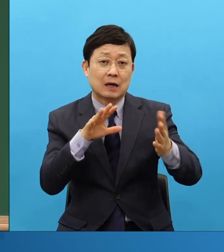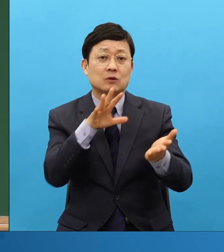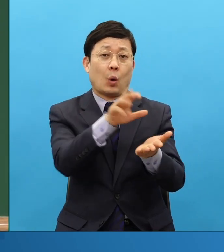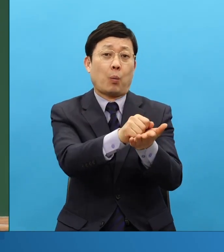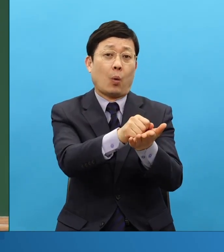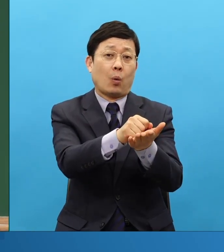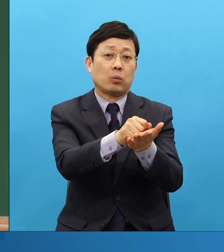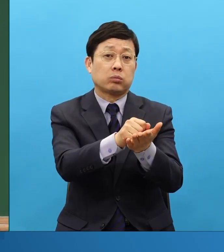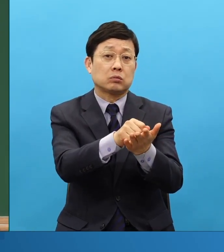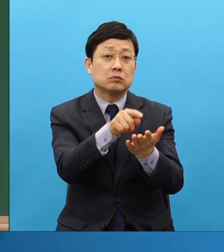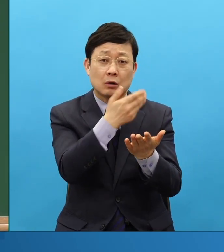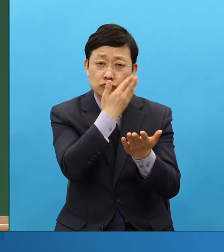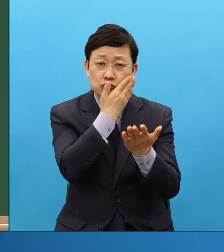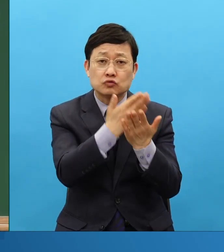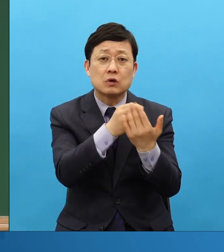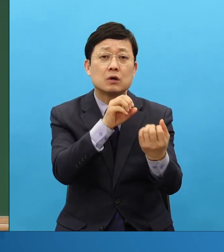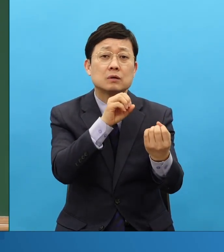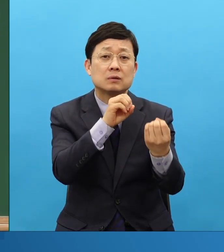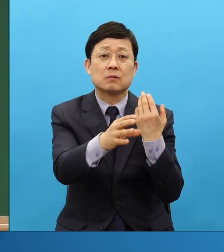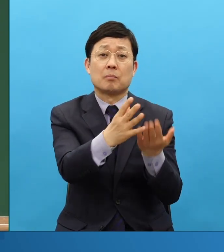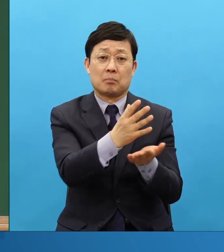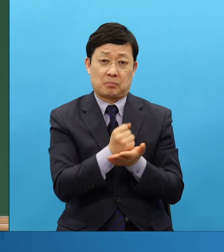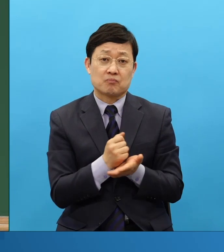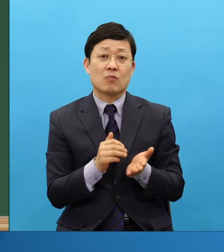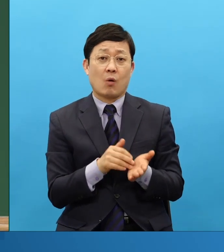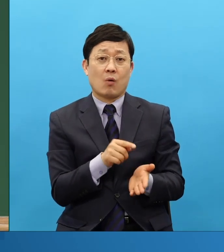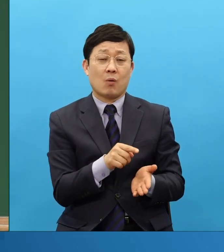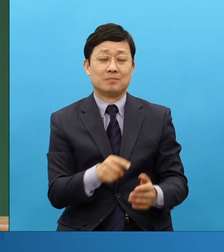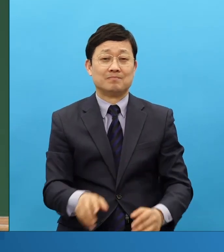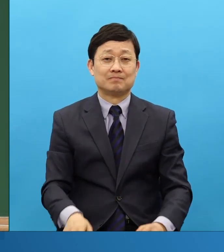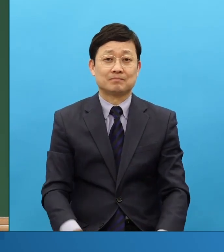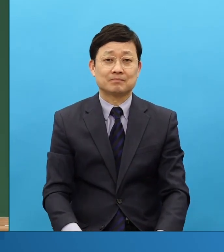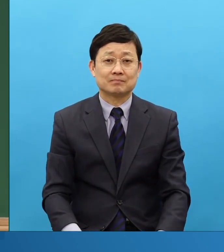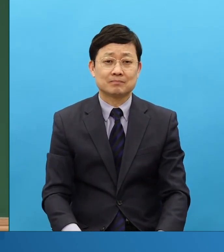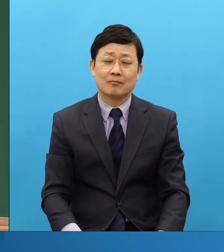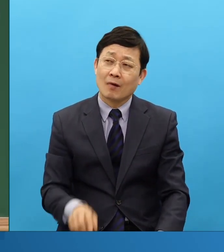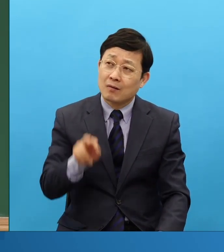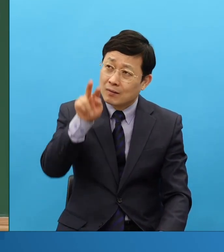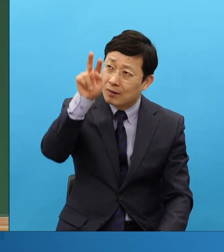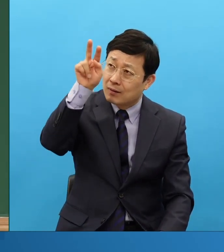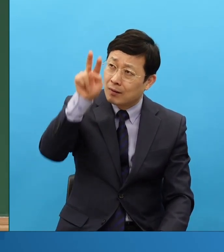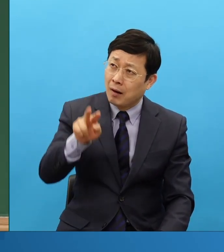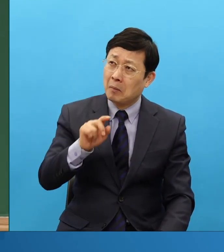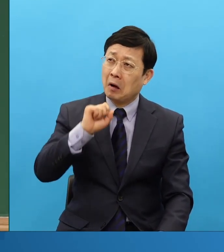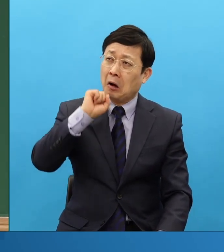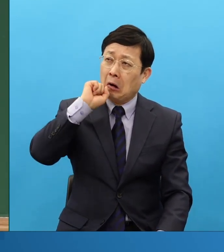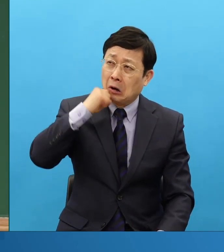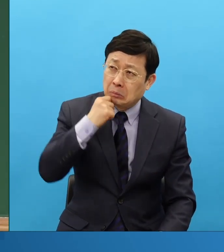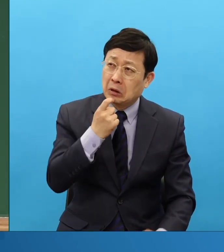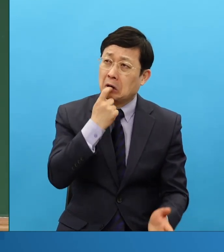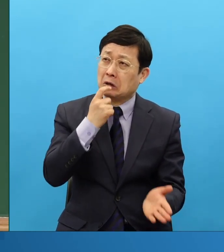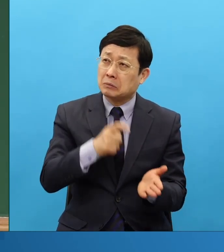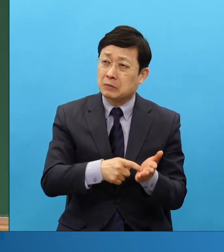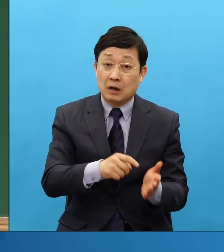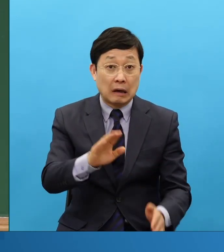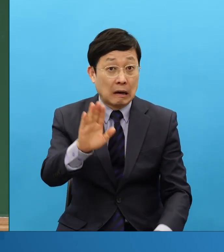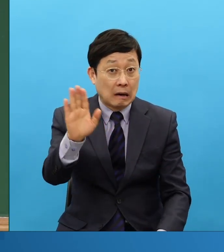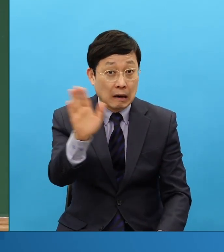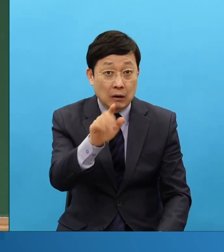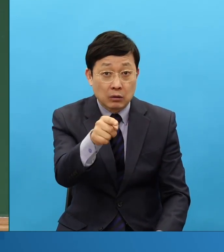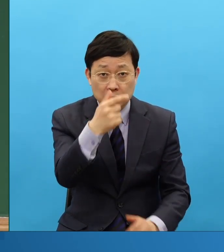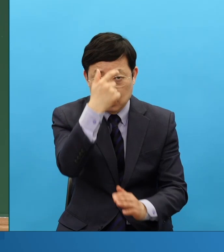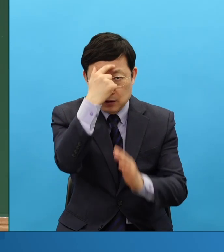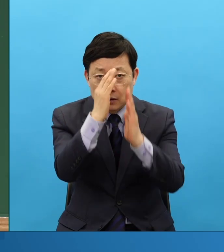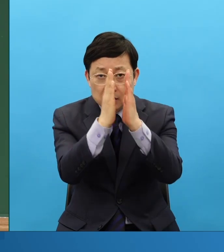as well as entering of the land of Canaan. 자, 이거는 쉽다 어렵다가 아닙니다. 기도의 비밀이 있으면 나오는 겁니다. So this is not